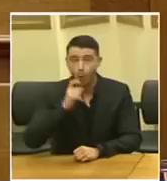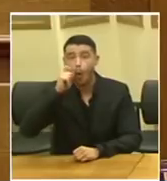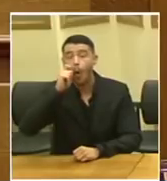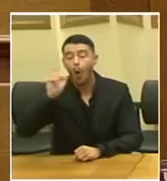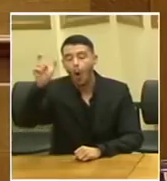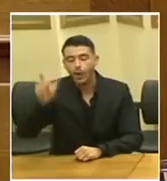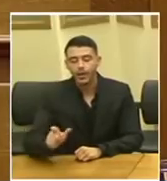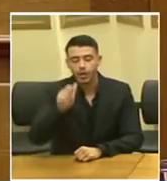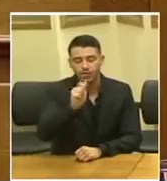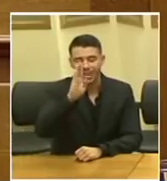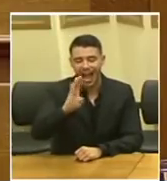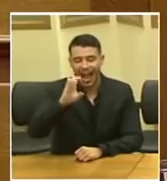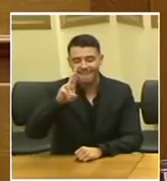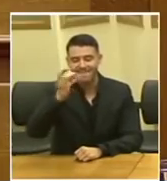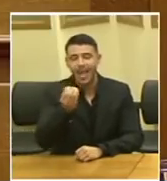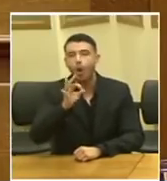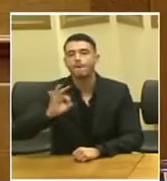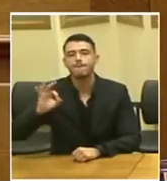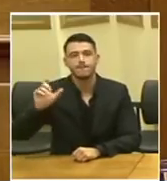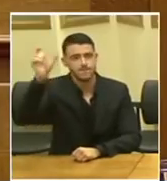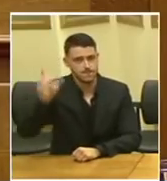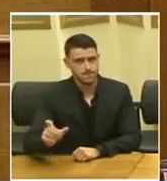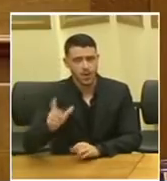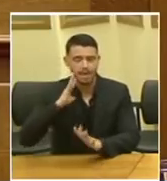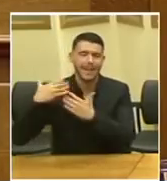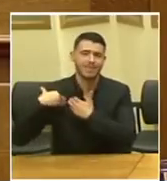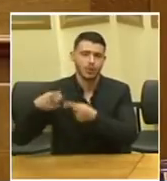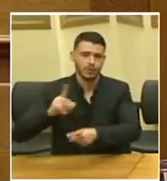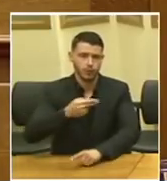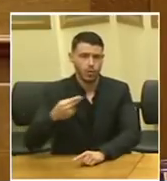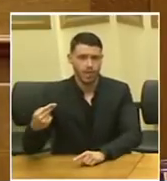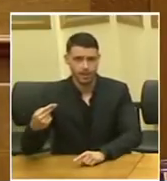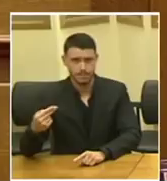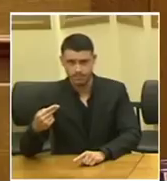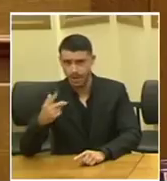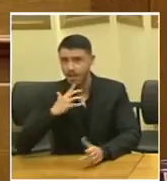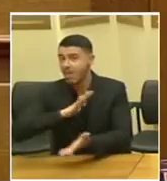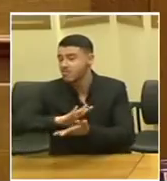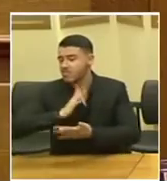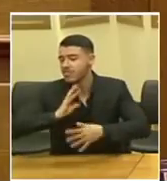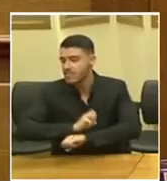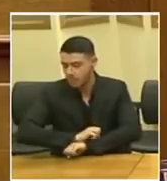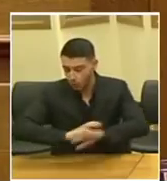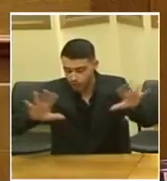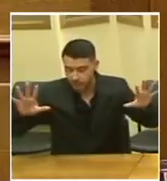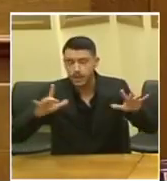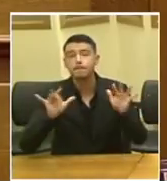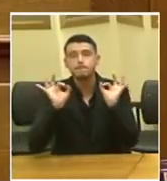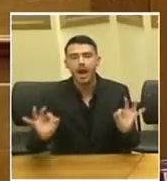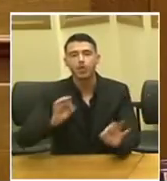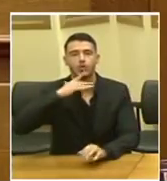ο αρμόδιος για αυτό το ζήτημα, δημοσίως αναγνώρισε την ύπαρξη μακεδονικής